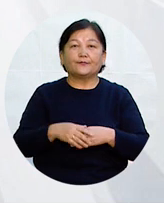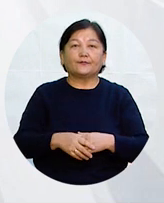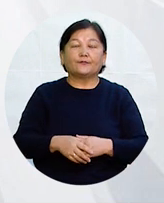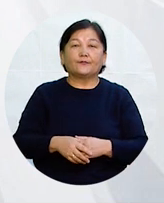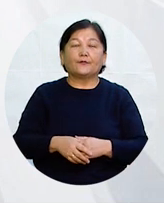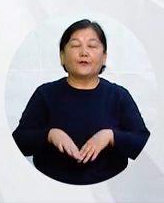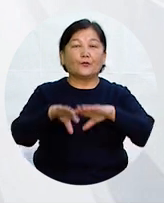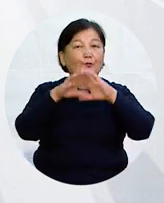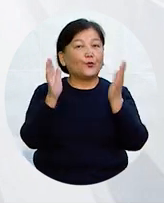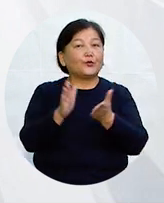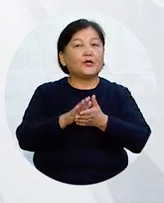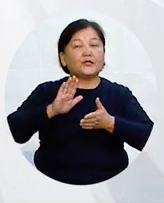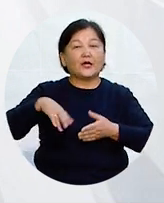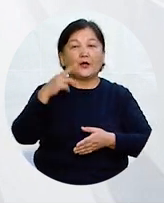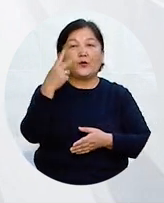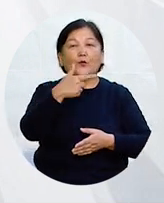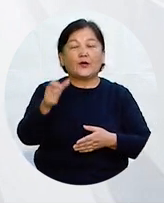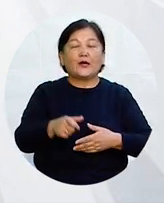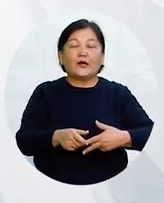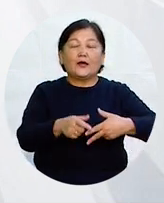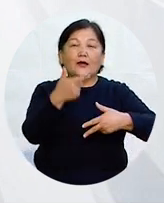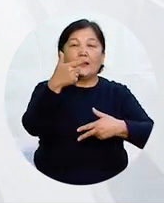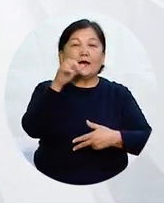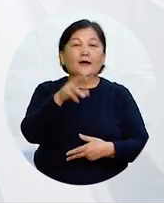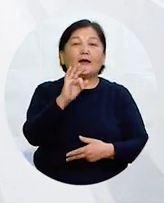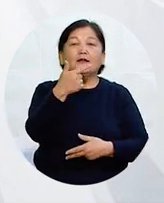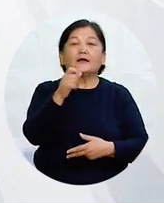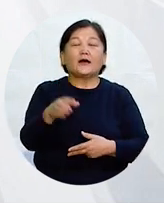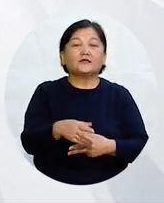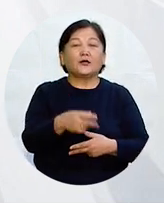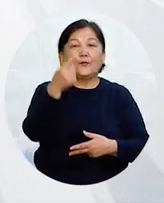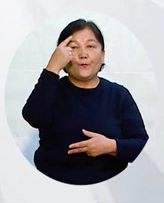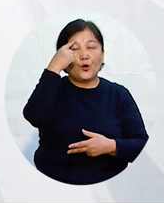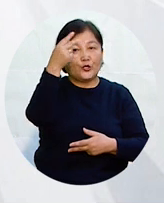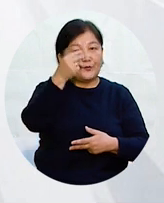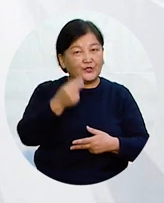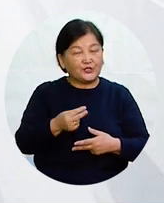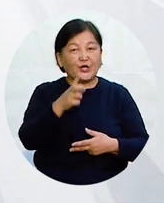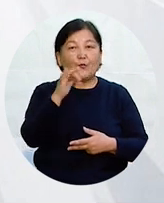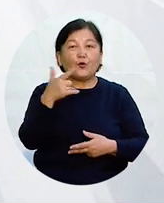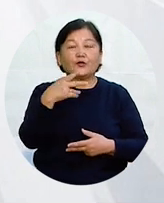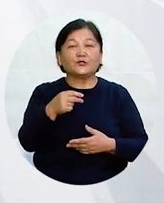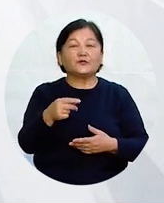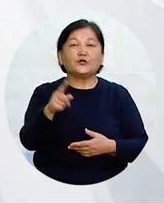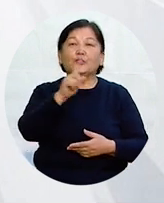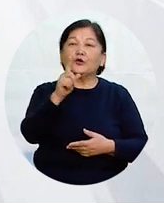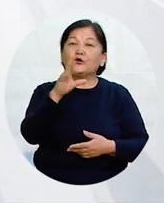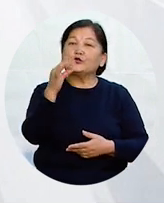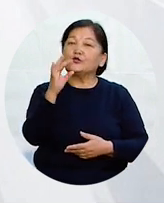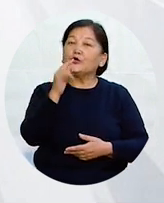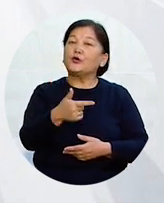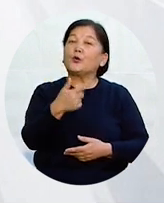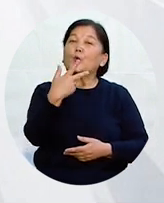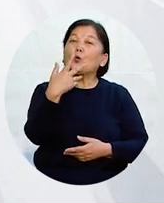За бүгдээрээ дараах өгүүлбэрийг галгаас монгол бичигт буулгаад бичий. За зориг үл